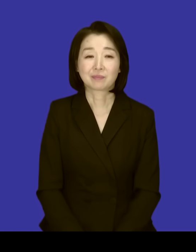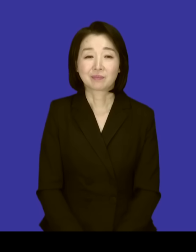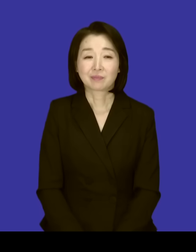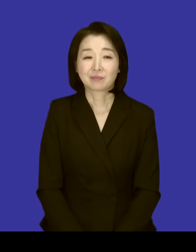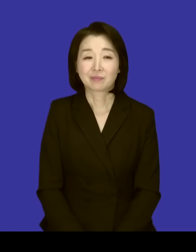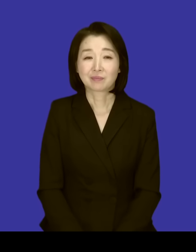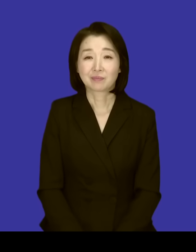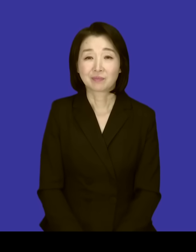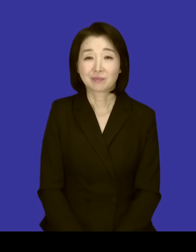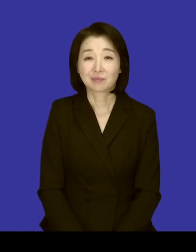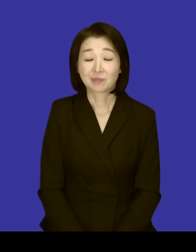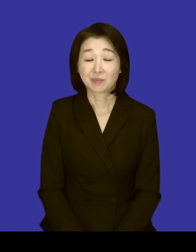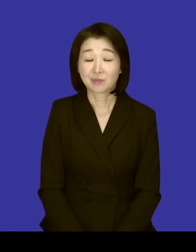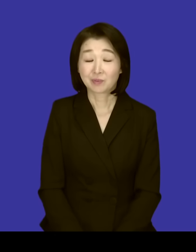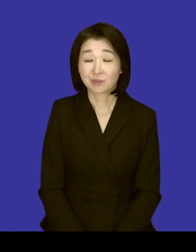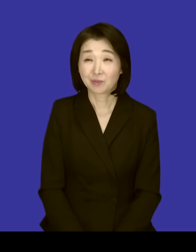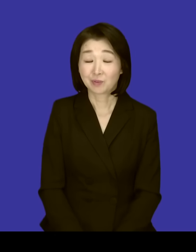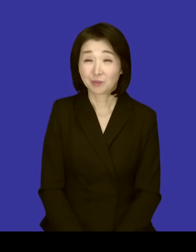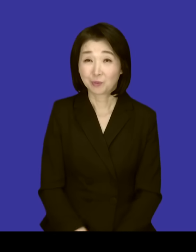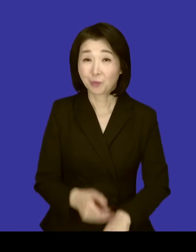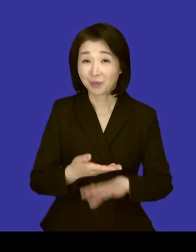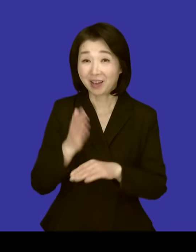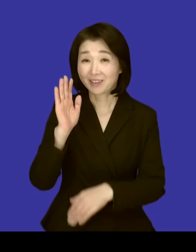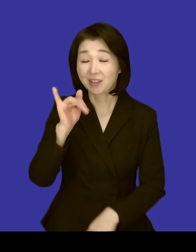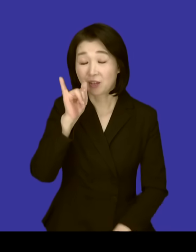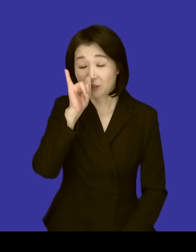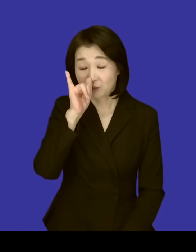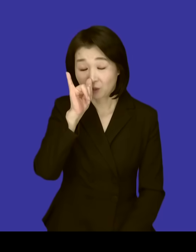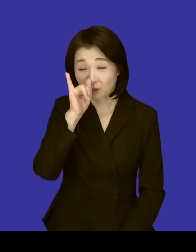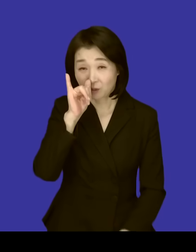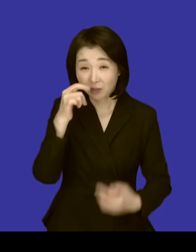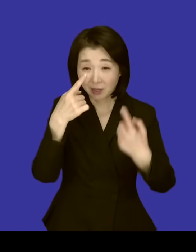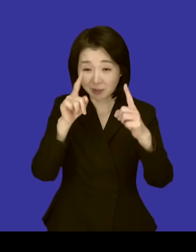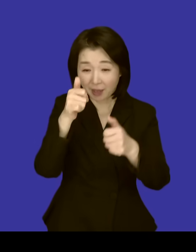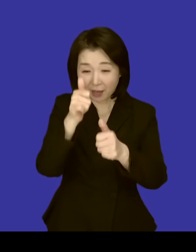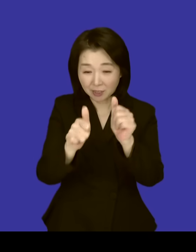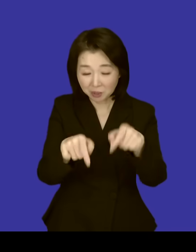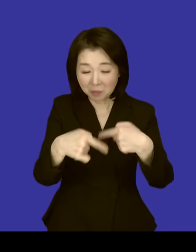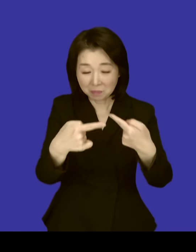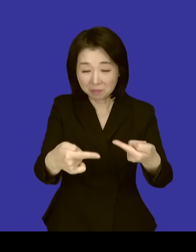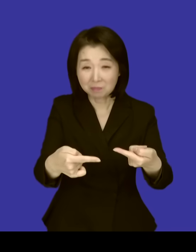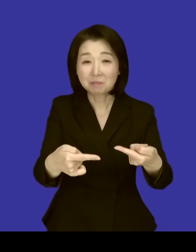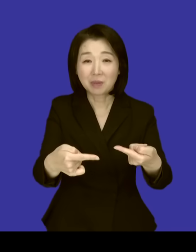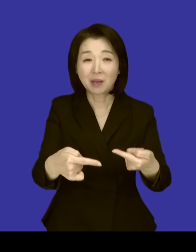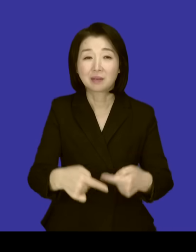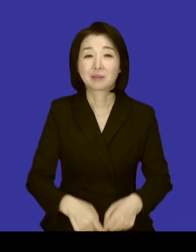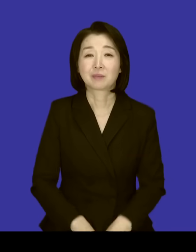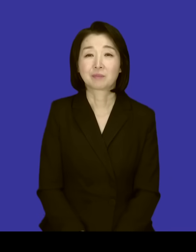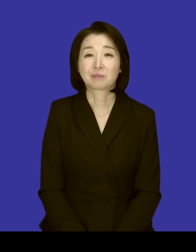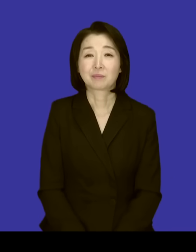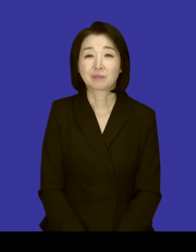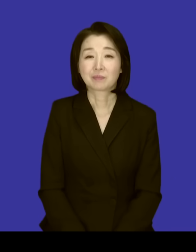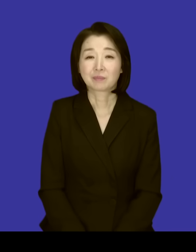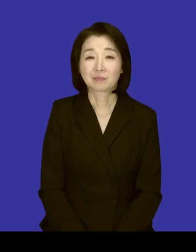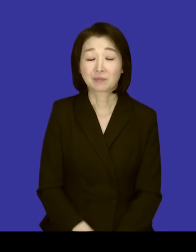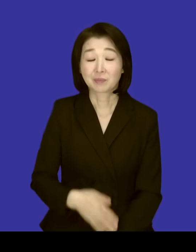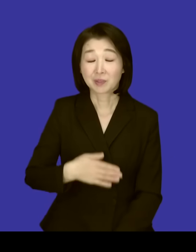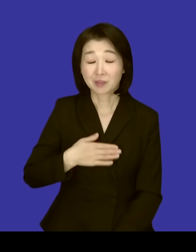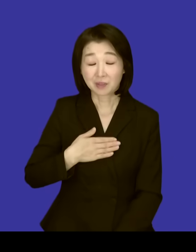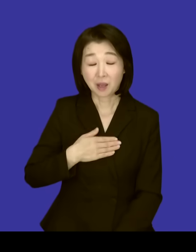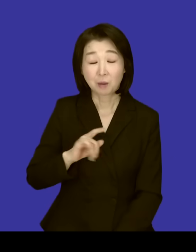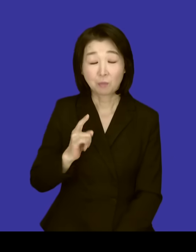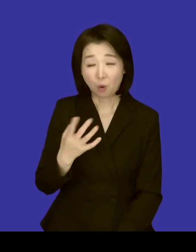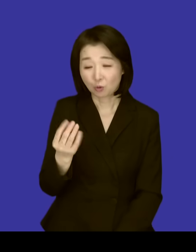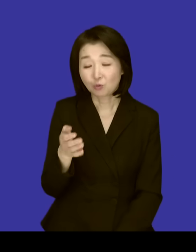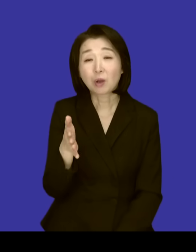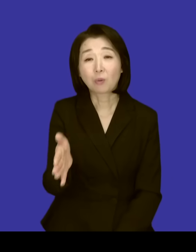이게 또 비하인드 스토리가 있어요. 제가 수능을 그 당시에 쳤는데 제가 이과였거든요. 예.